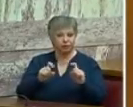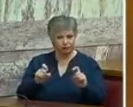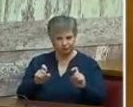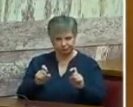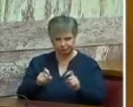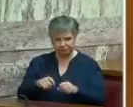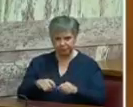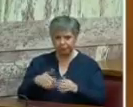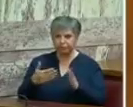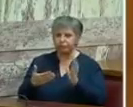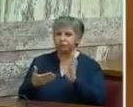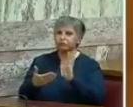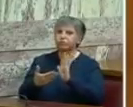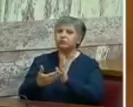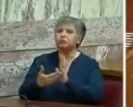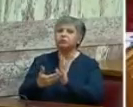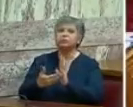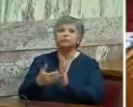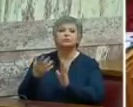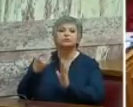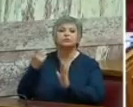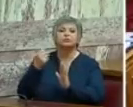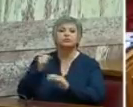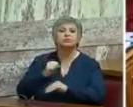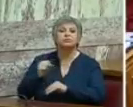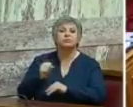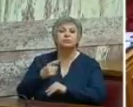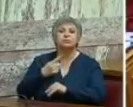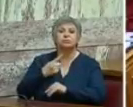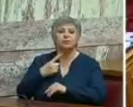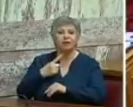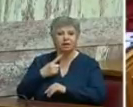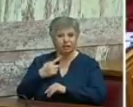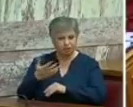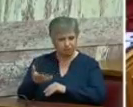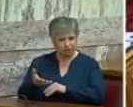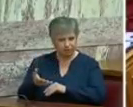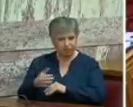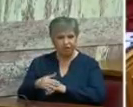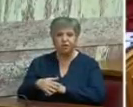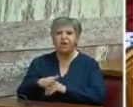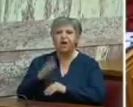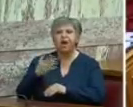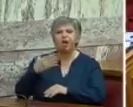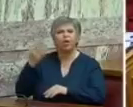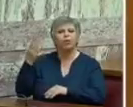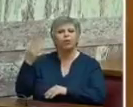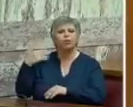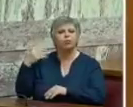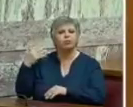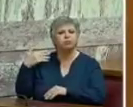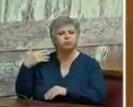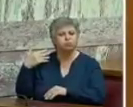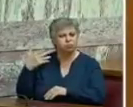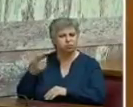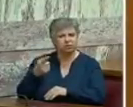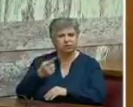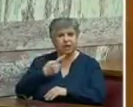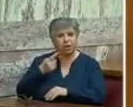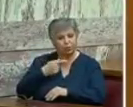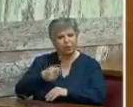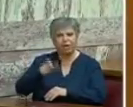υπάρχει, δεν είναι εδώ ο κύριος Τουρνάρας, ο κύριος Πικραμένος. Ο κύριος Τουρνάρας, έχω πει και για τον ίδιο και για την σύζυγό του